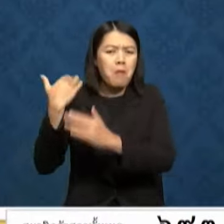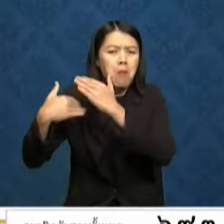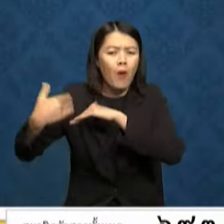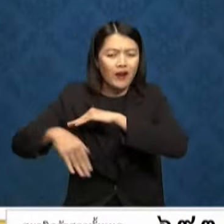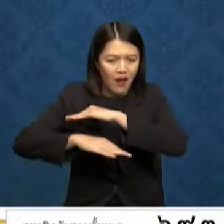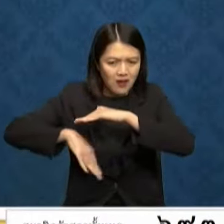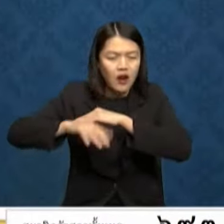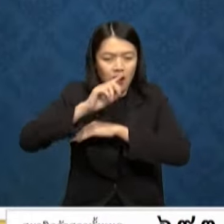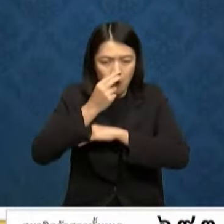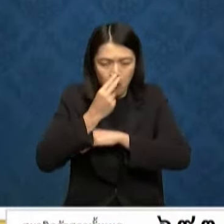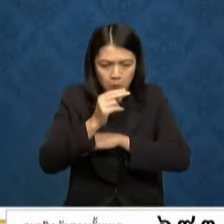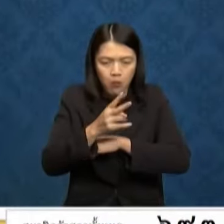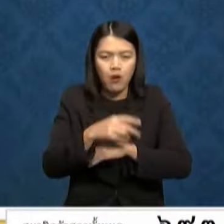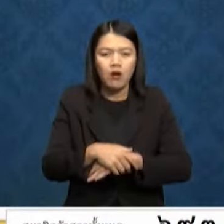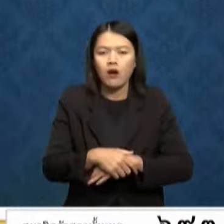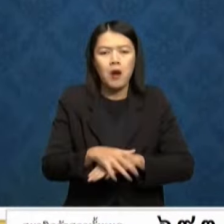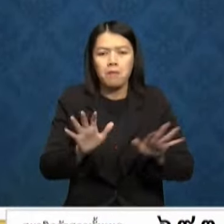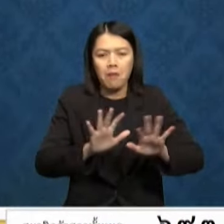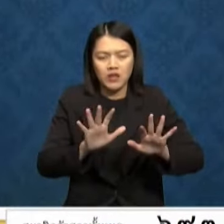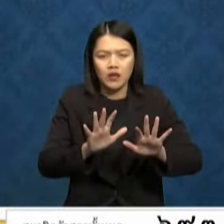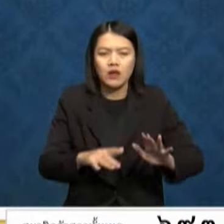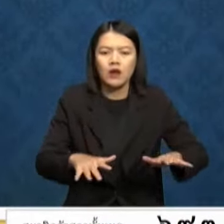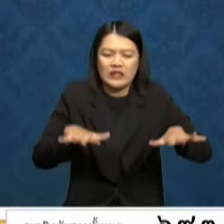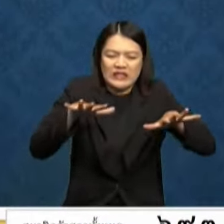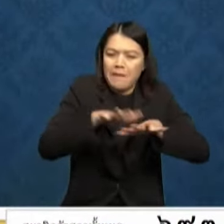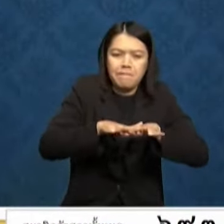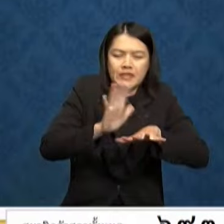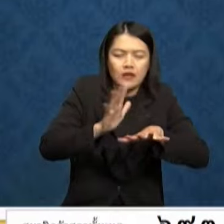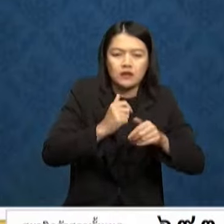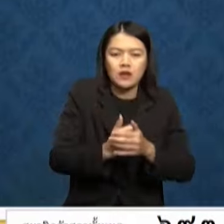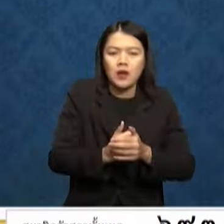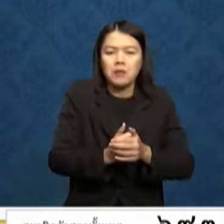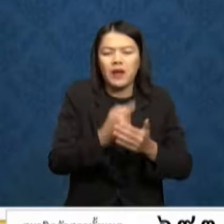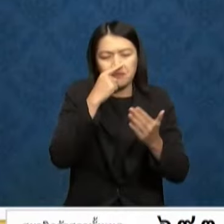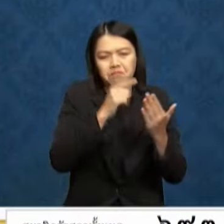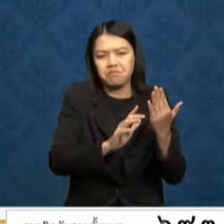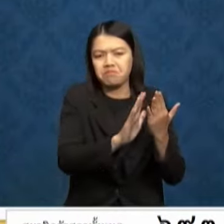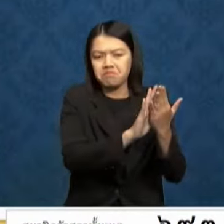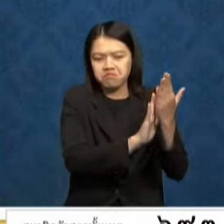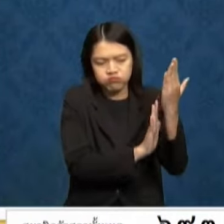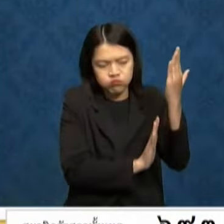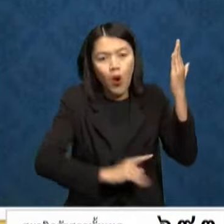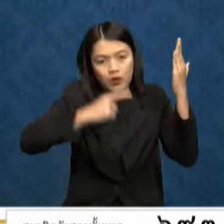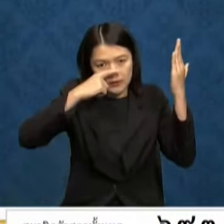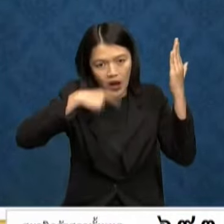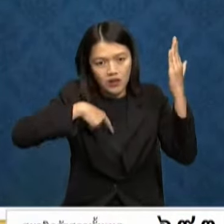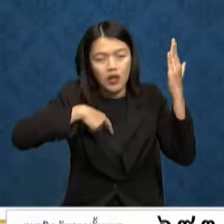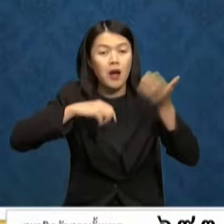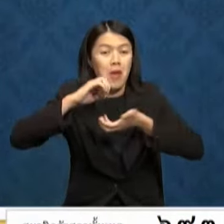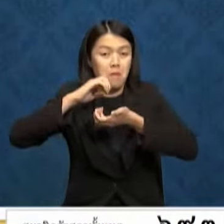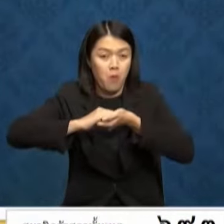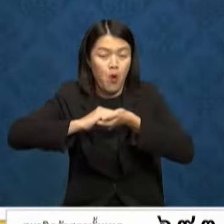หลักฐานต่างๆได้โบ่งชี้ว่ามันไม่ใช่พื้นที่ทับซ้อนแต่เป็นแผ่นดินไทยที่เราไปทำ